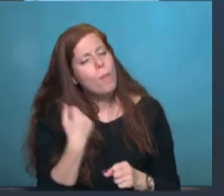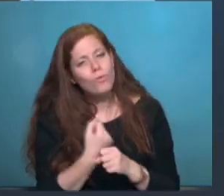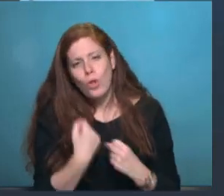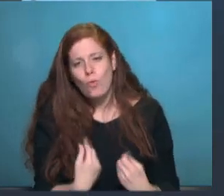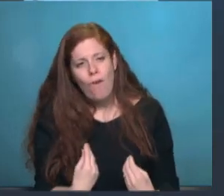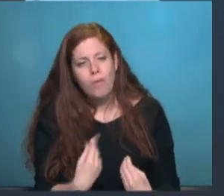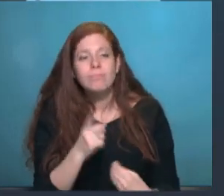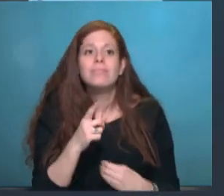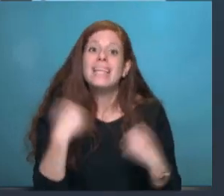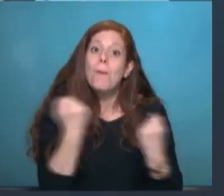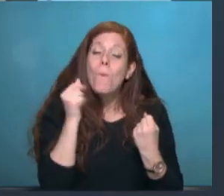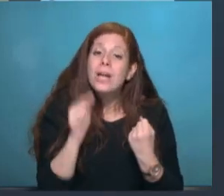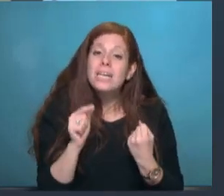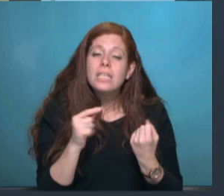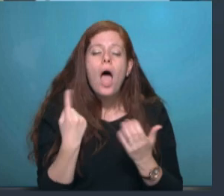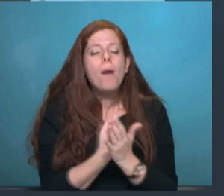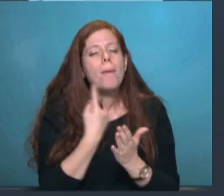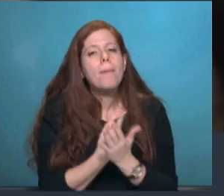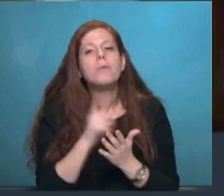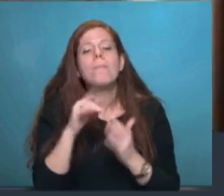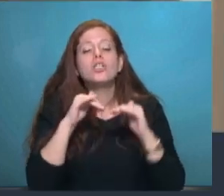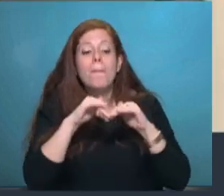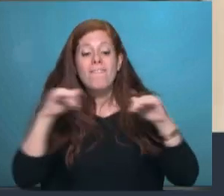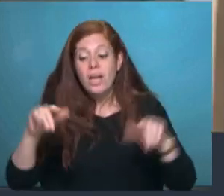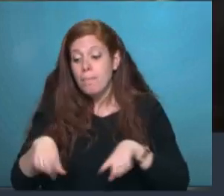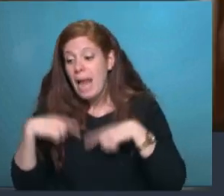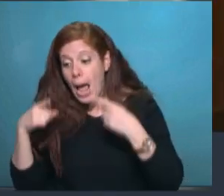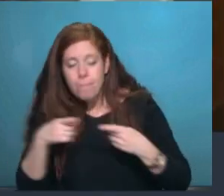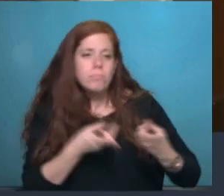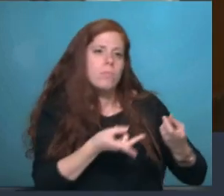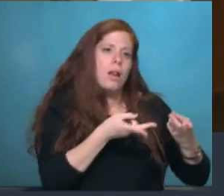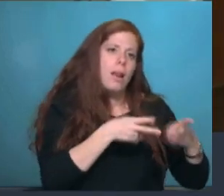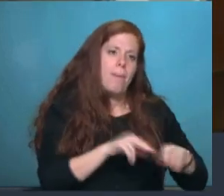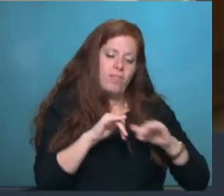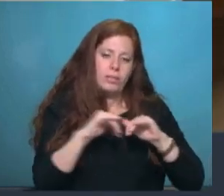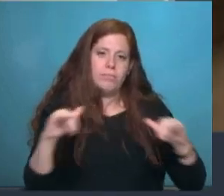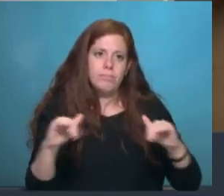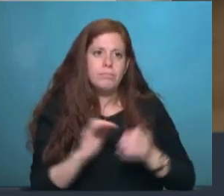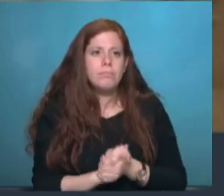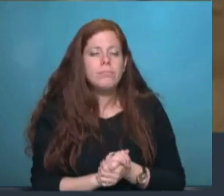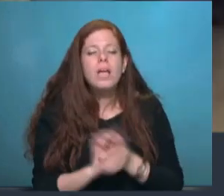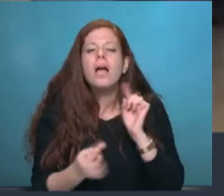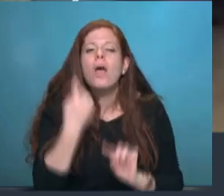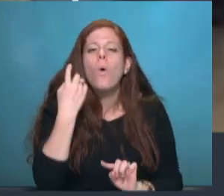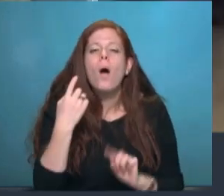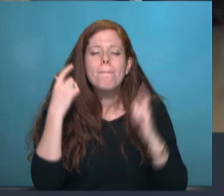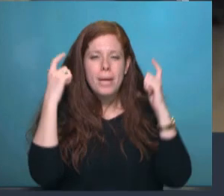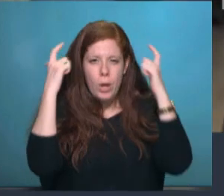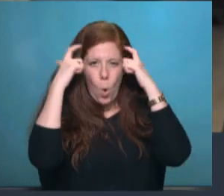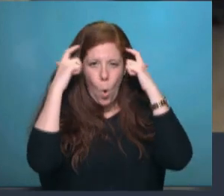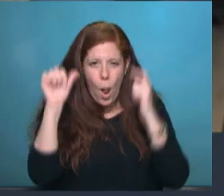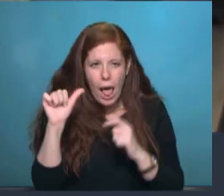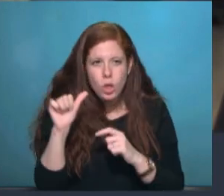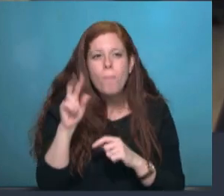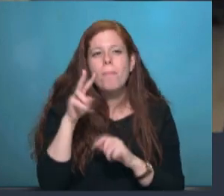הזה הוא בפעמים רבות מה שמפריד בין חיים למוות. היה את האירוע באורלנדו ב-2016, ששם נכנס